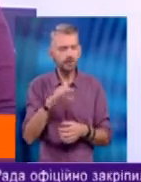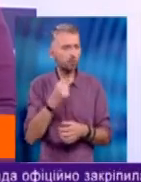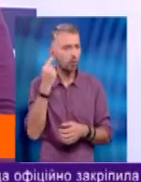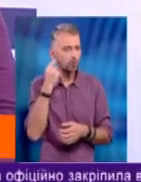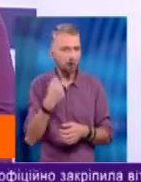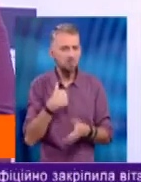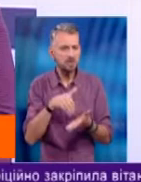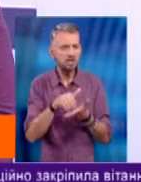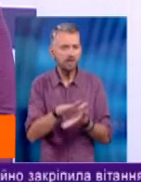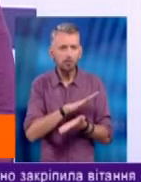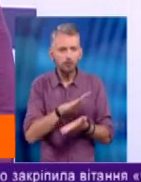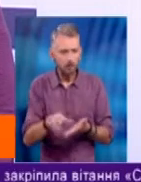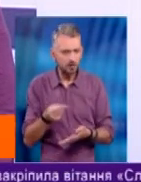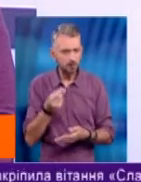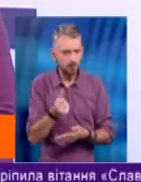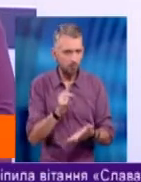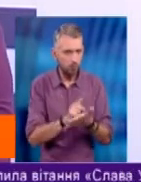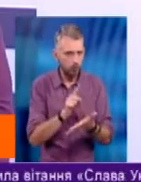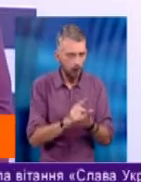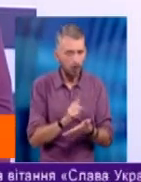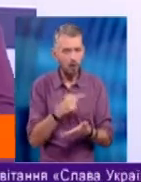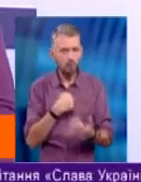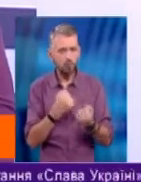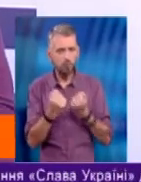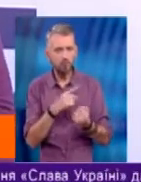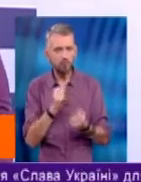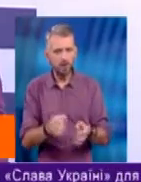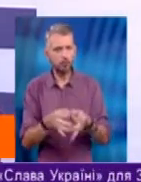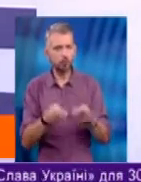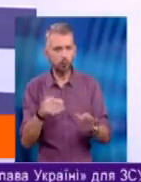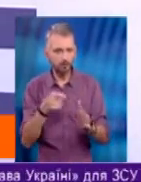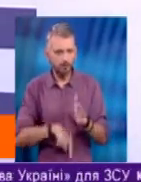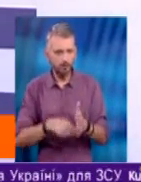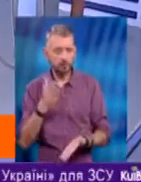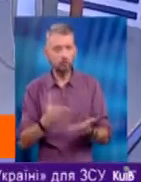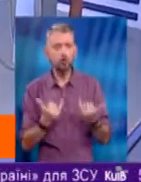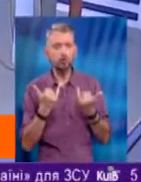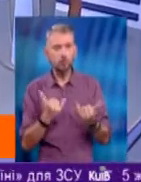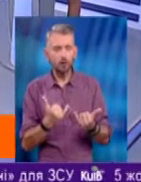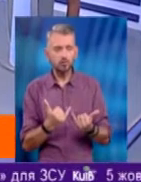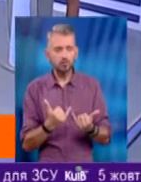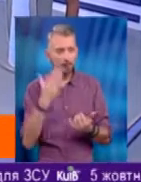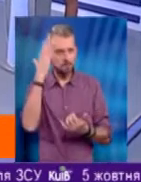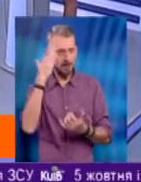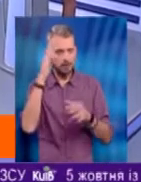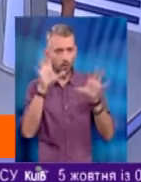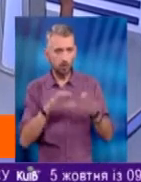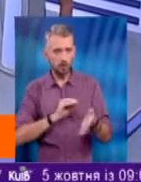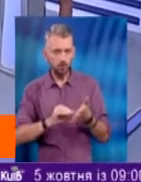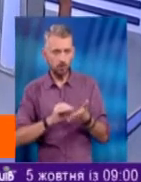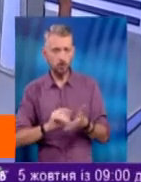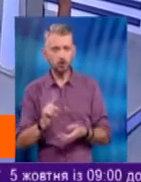ми не відмовляємось заплатити податки, але ми боремось за доступність. Якщо сьогодні нинішній Митний кодекс пише,